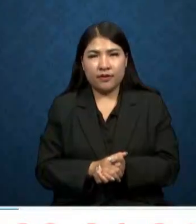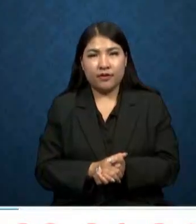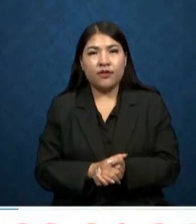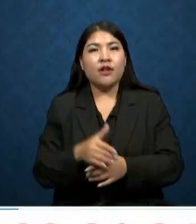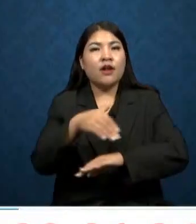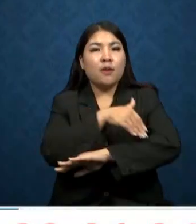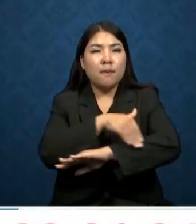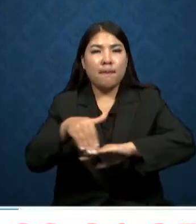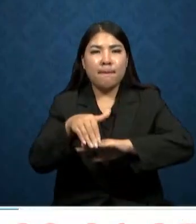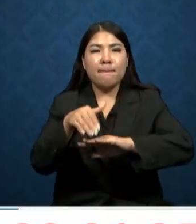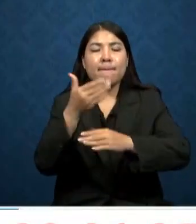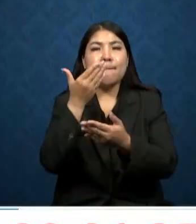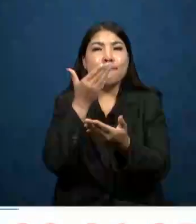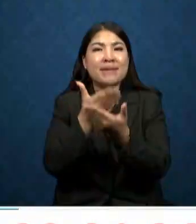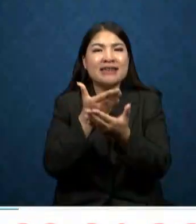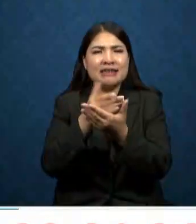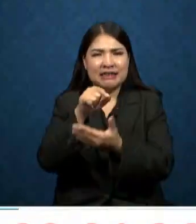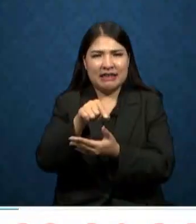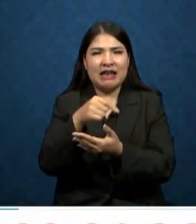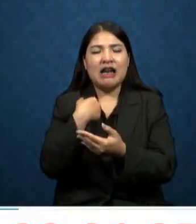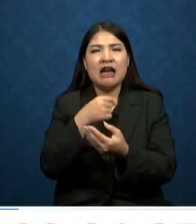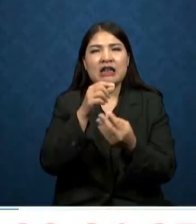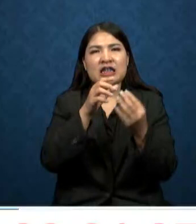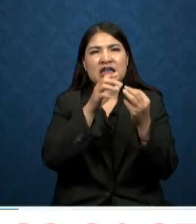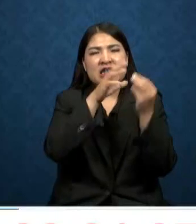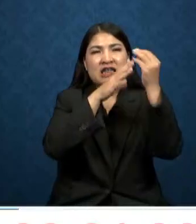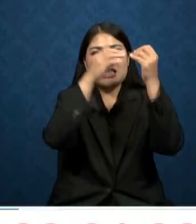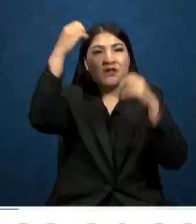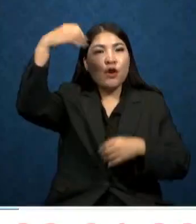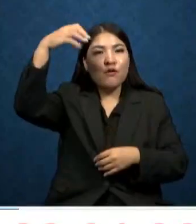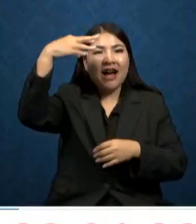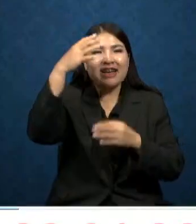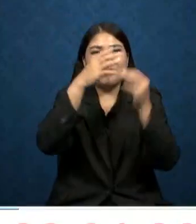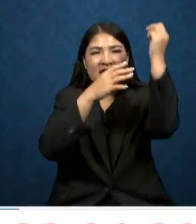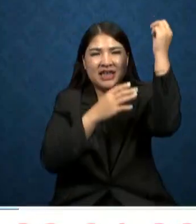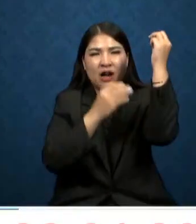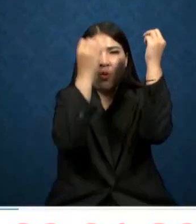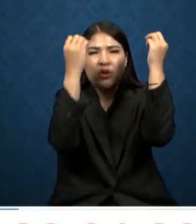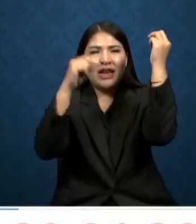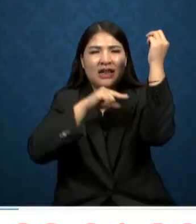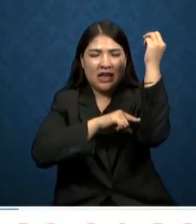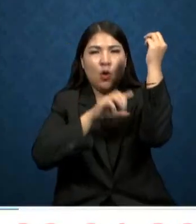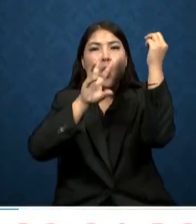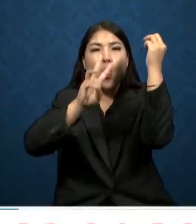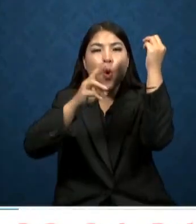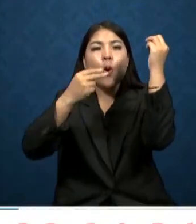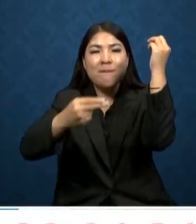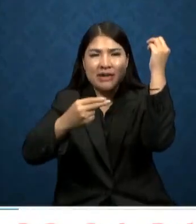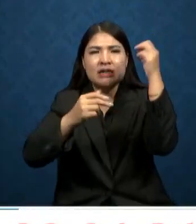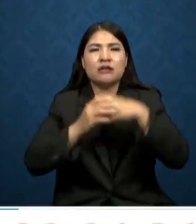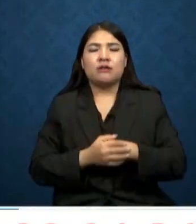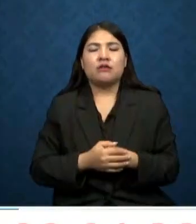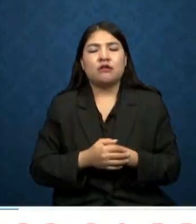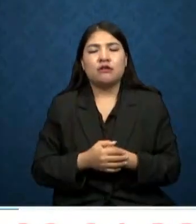ฟ้าราคาสูงสุดก็แค่ 60,000บาทนะครับแต่